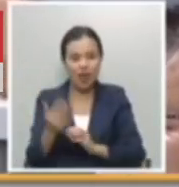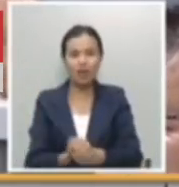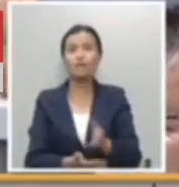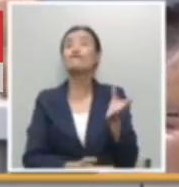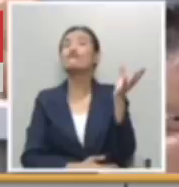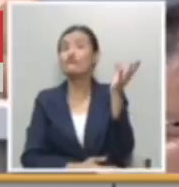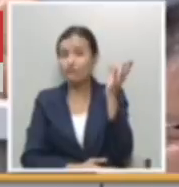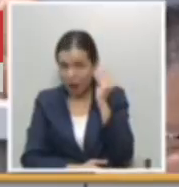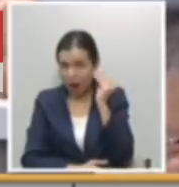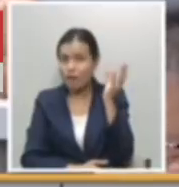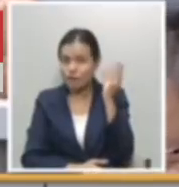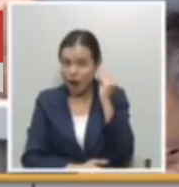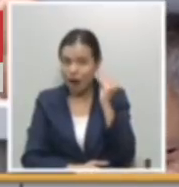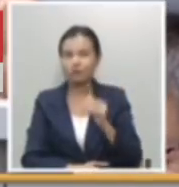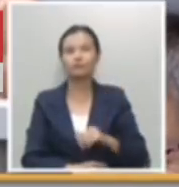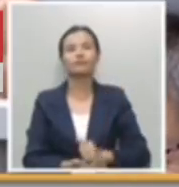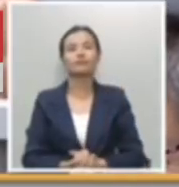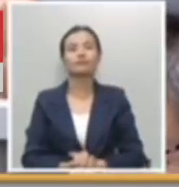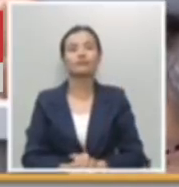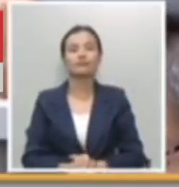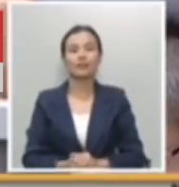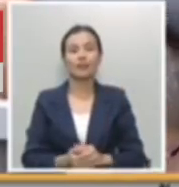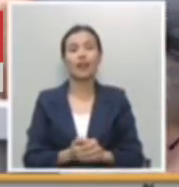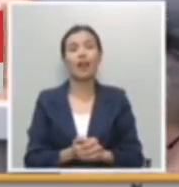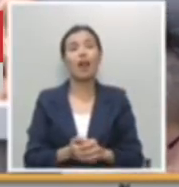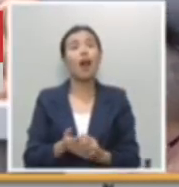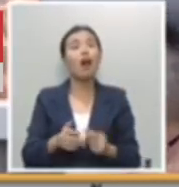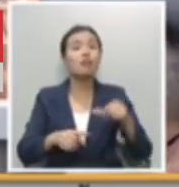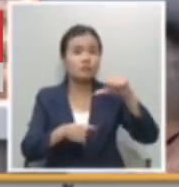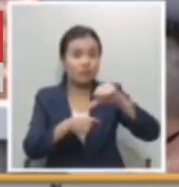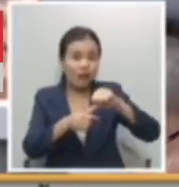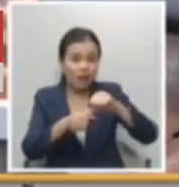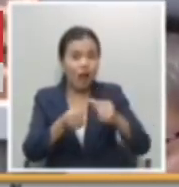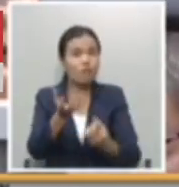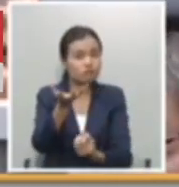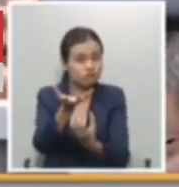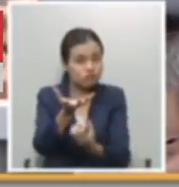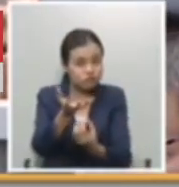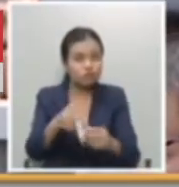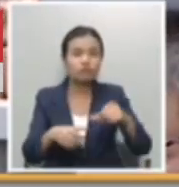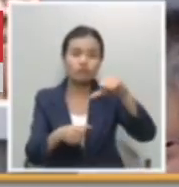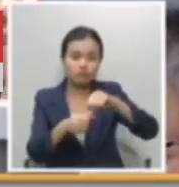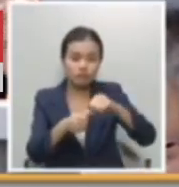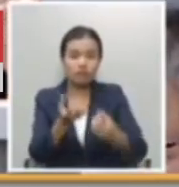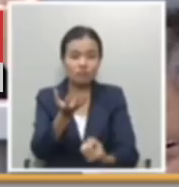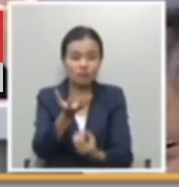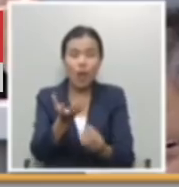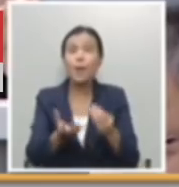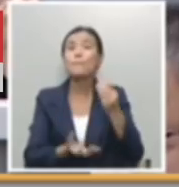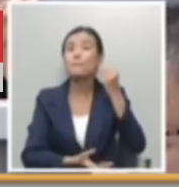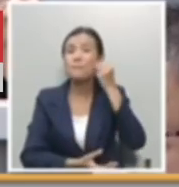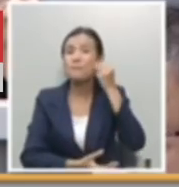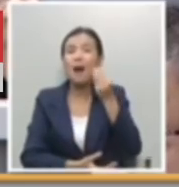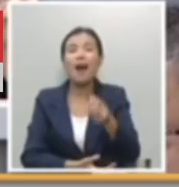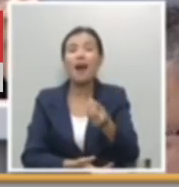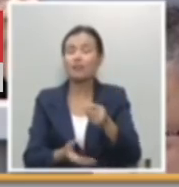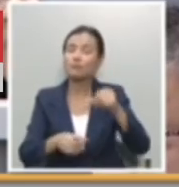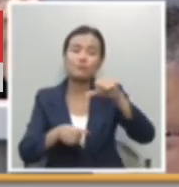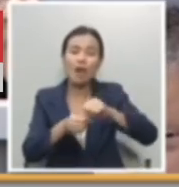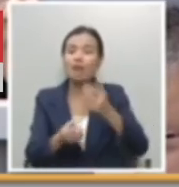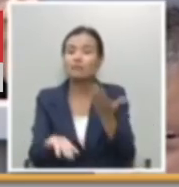ครับพี่น้องที่ใช้ก๊าซอ่ะหุงต้มด้วยก๊าซอ่ะได้แก๊สอ่ะที่บ้านอ่ะเตาแก๊สอะไรต่างๆนั่นแ